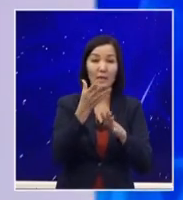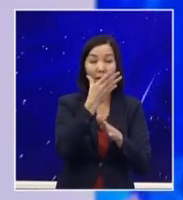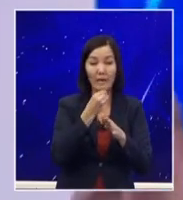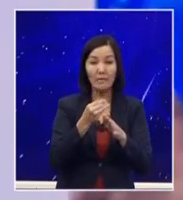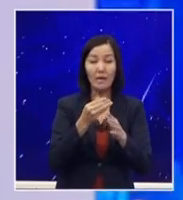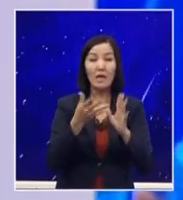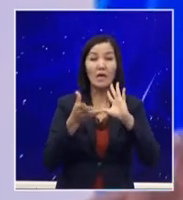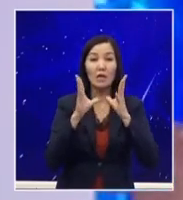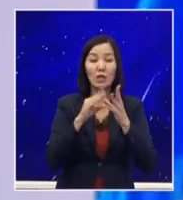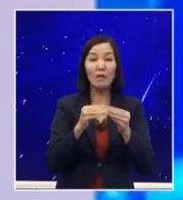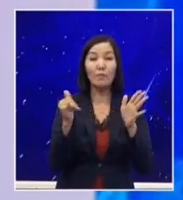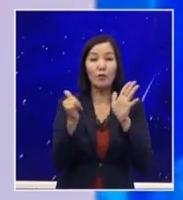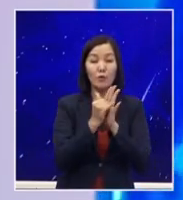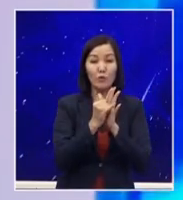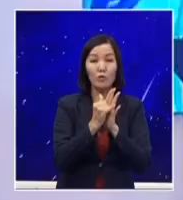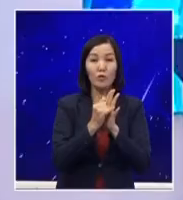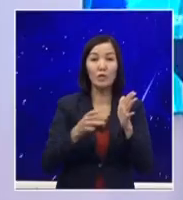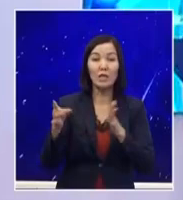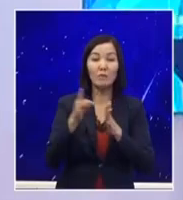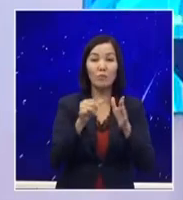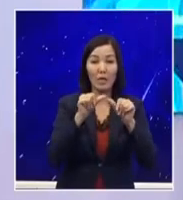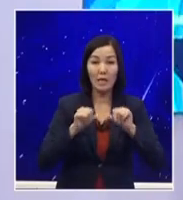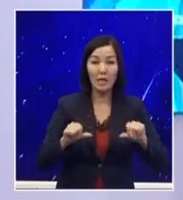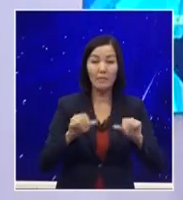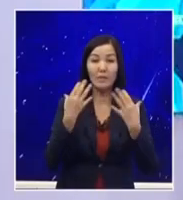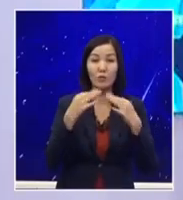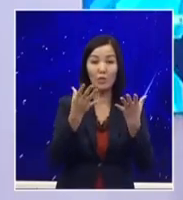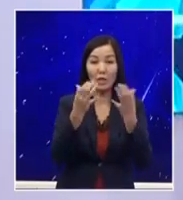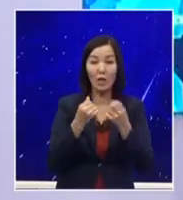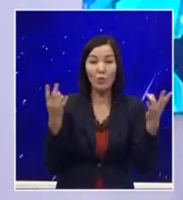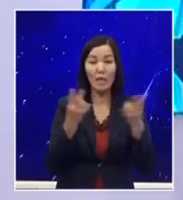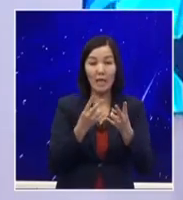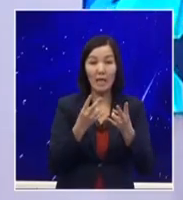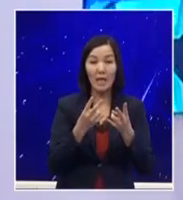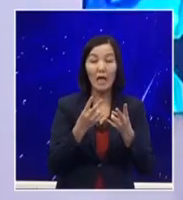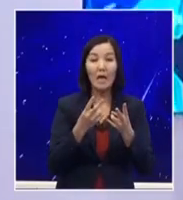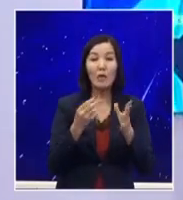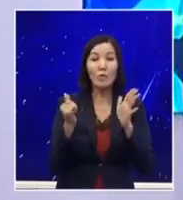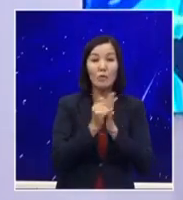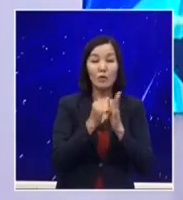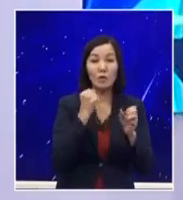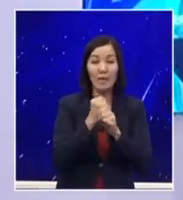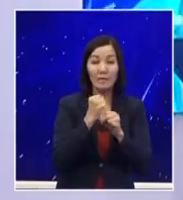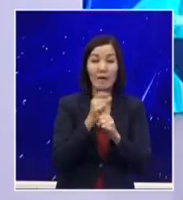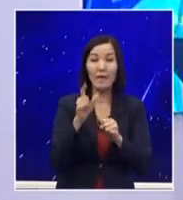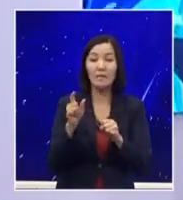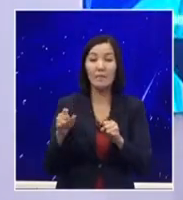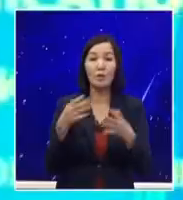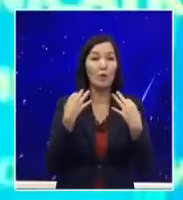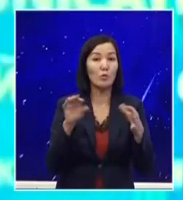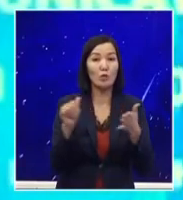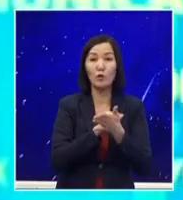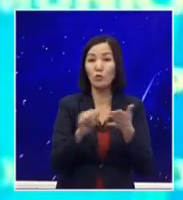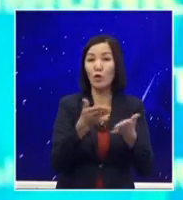Жалпы ескерткіш тұрғызу үшін республикалық комиссияның рұқсатын алу керек. Ал Бақанасқа қойылмақ болған ескерткішті жасаған азаматтарда ол жоқ.